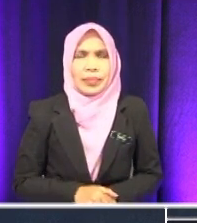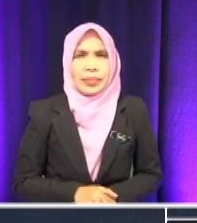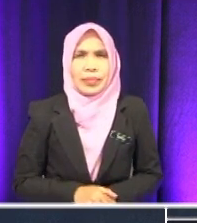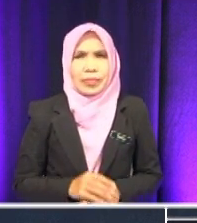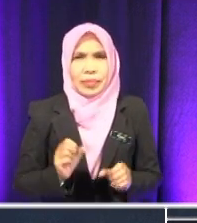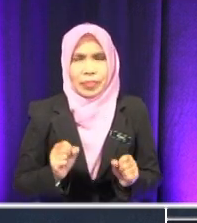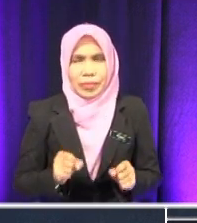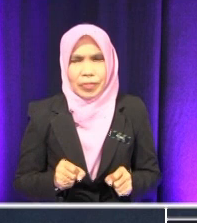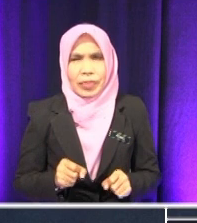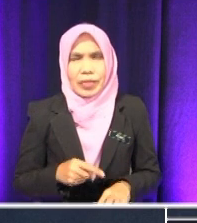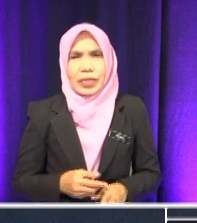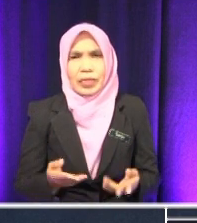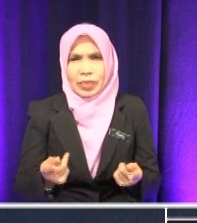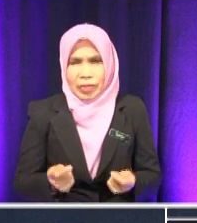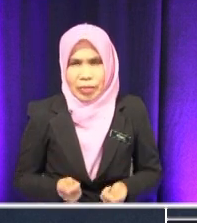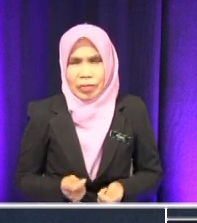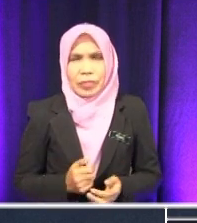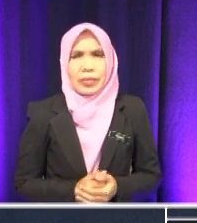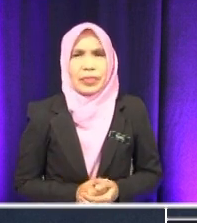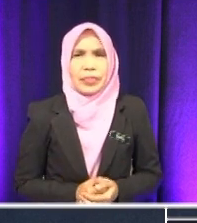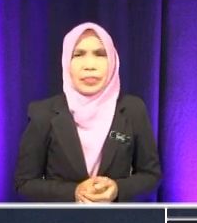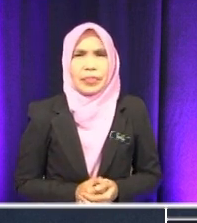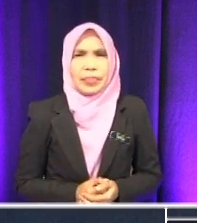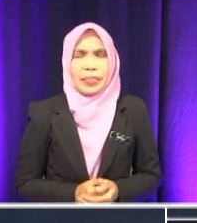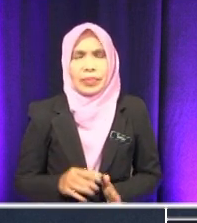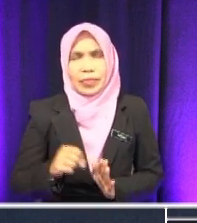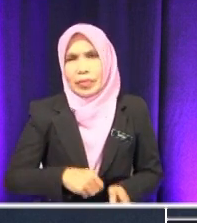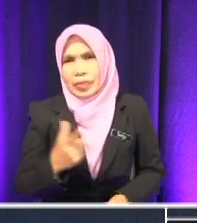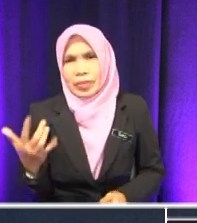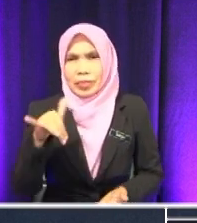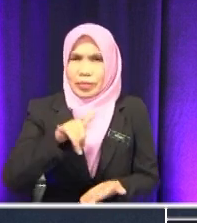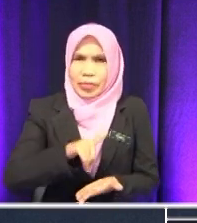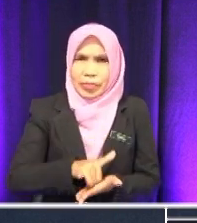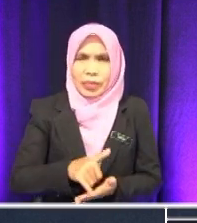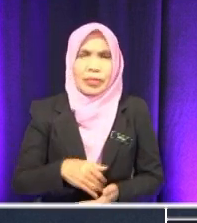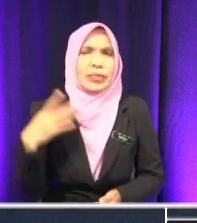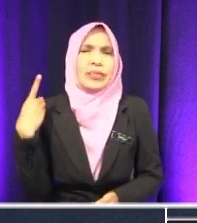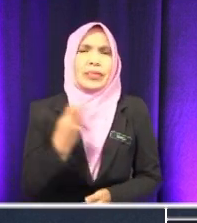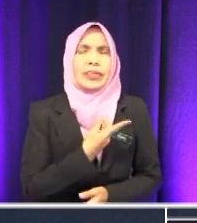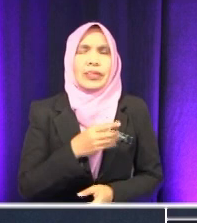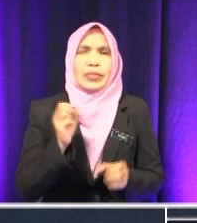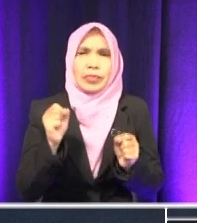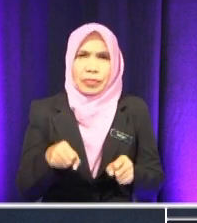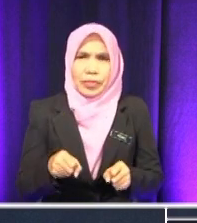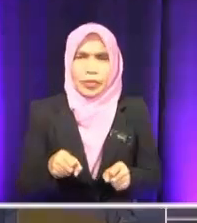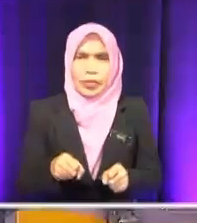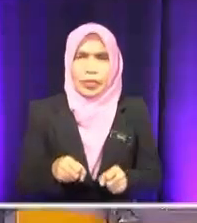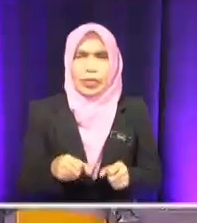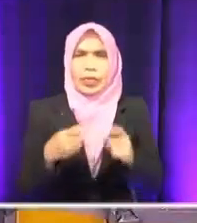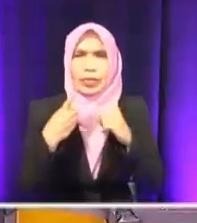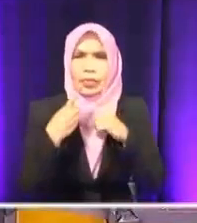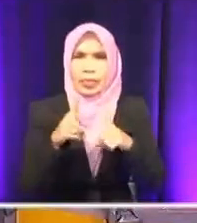boleh diterima sebagai ada dua nilai atau tidak selain dapat itu kita kenal Boleh juga dijawab dengan istri